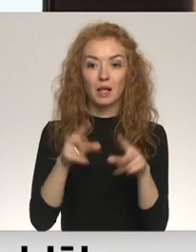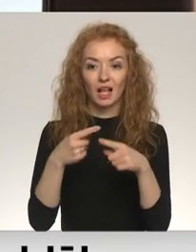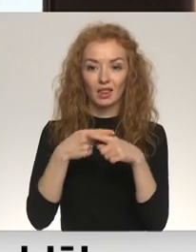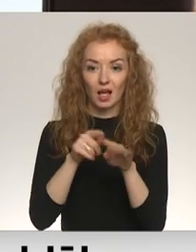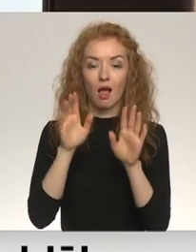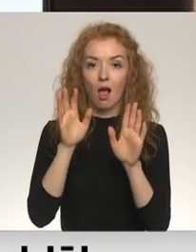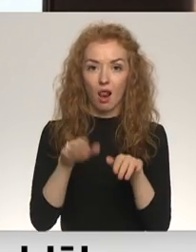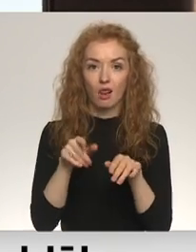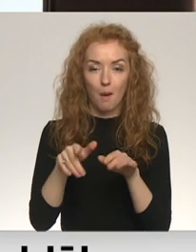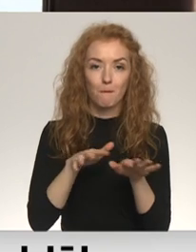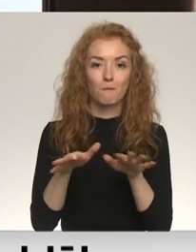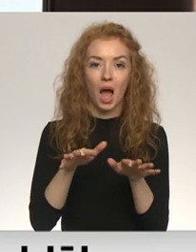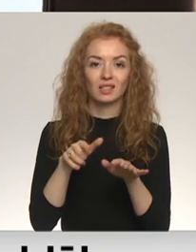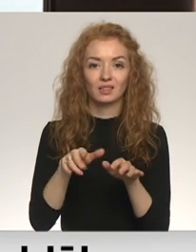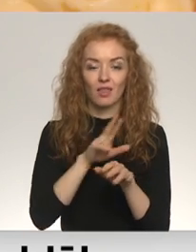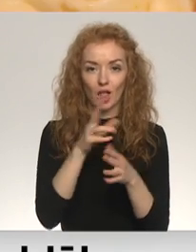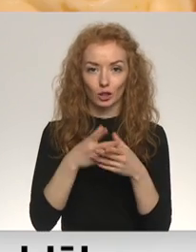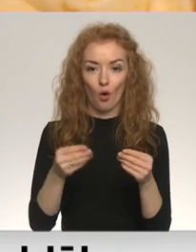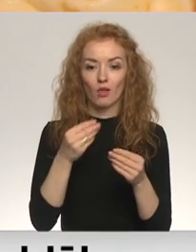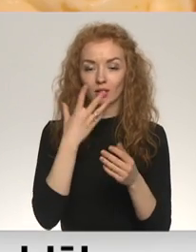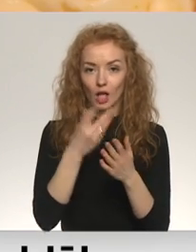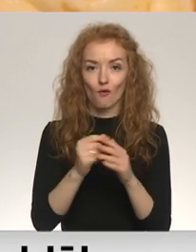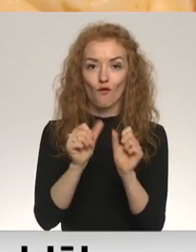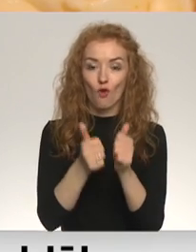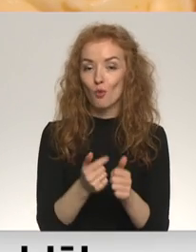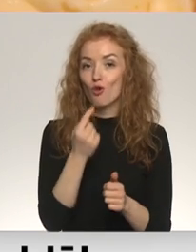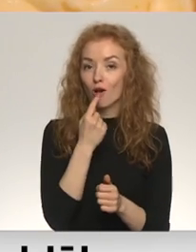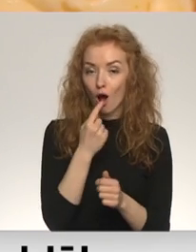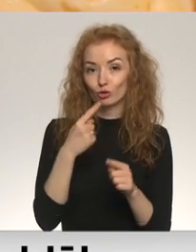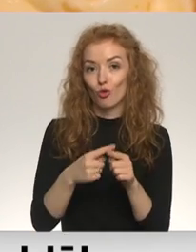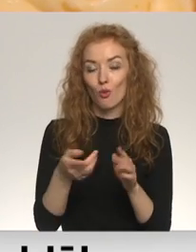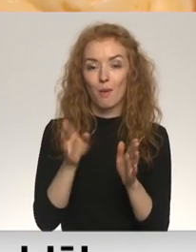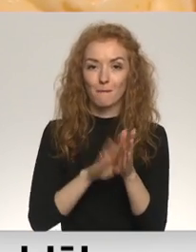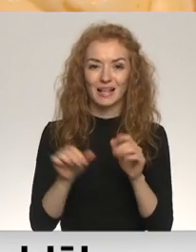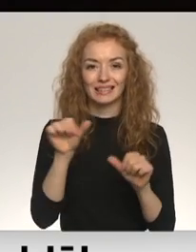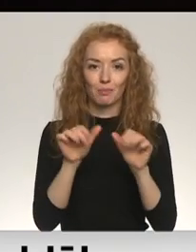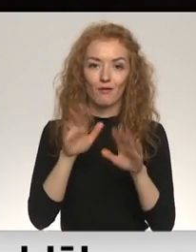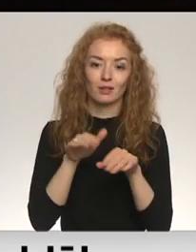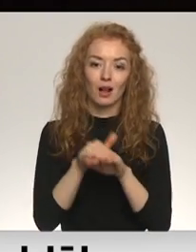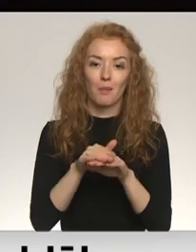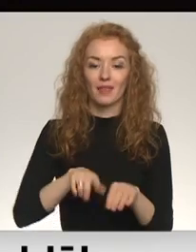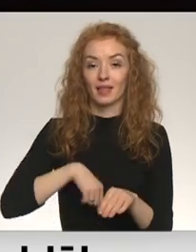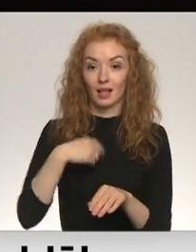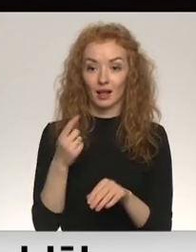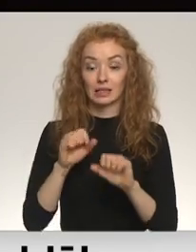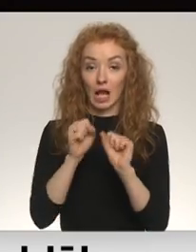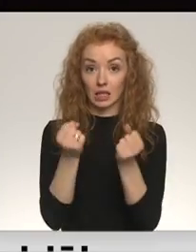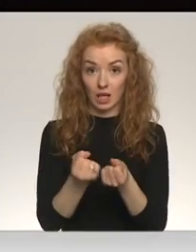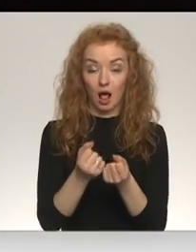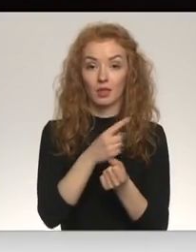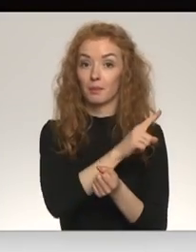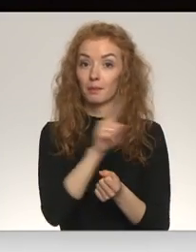lai masa nezaudētu savu formu, garšu un bez konservantiem varētu uzglabāties ilgāku laiku. Sasaldēts tiek līdz